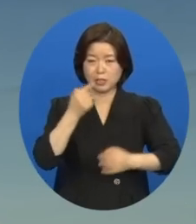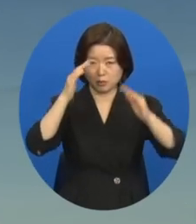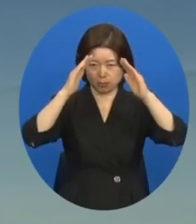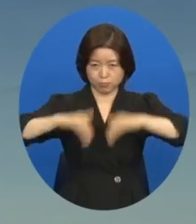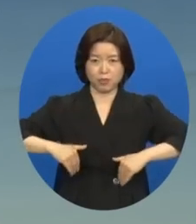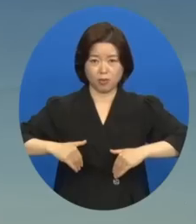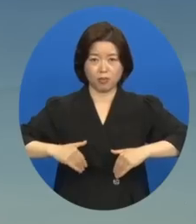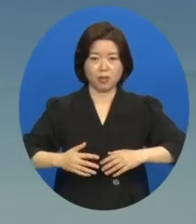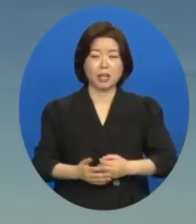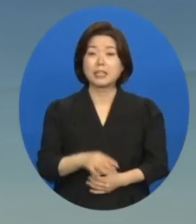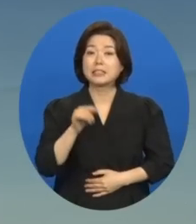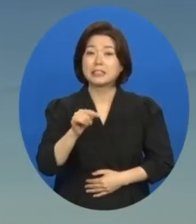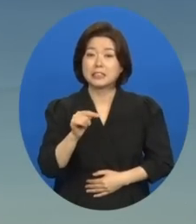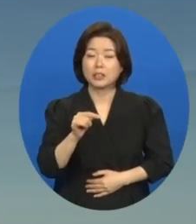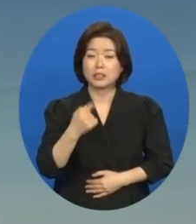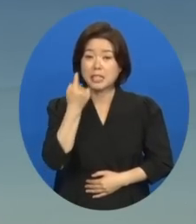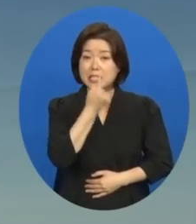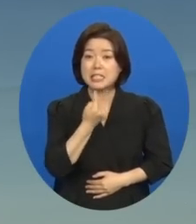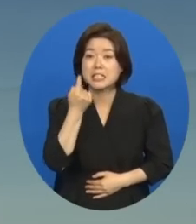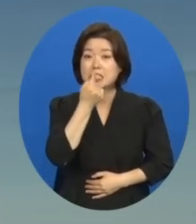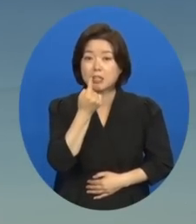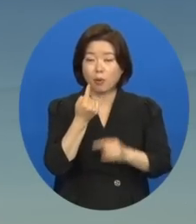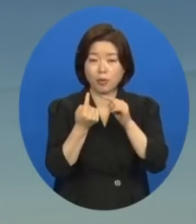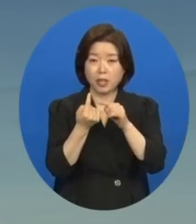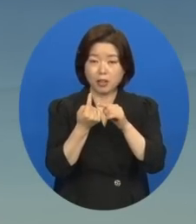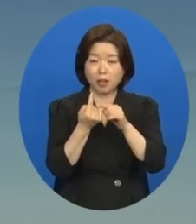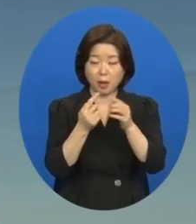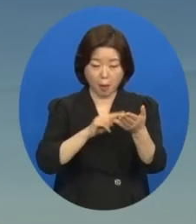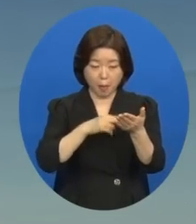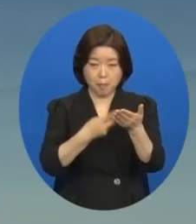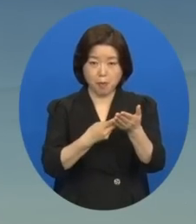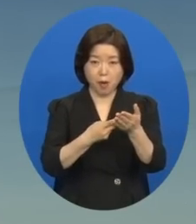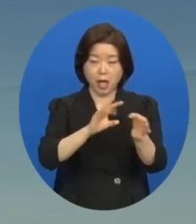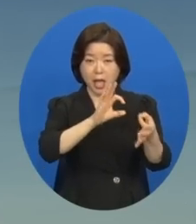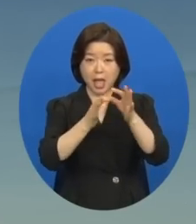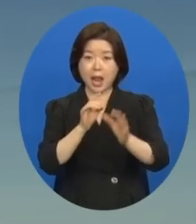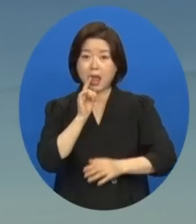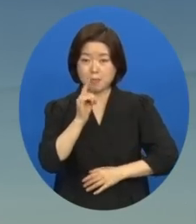무너뜨리며, 여기서 이론이라고 번역된 헬라어 원어가